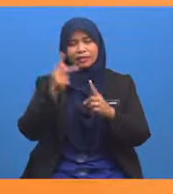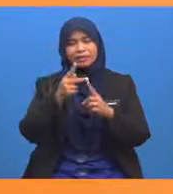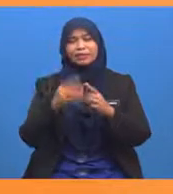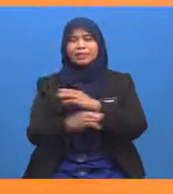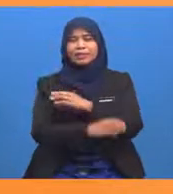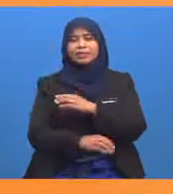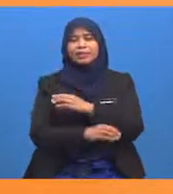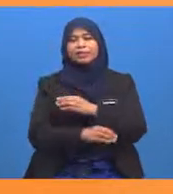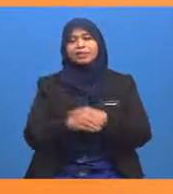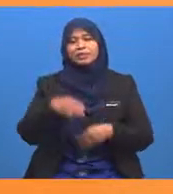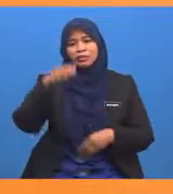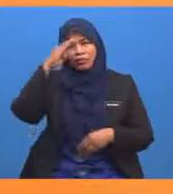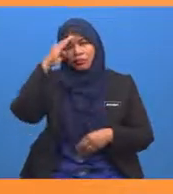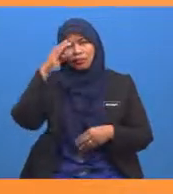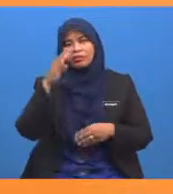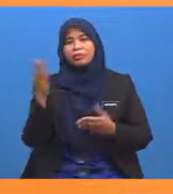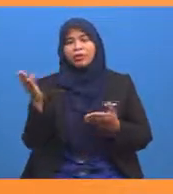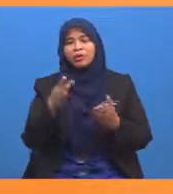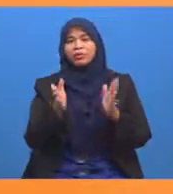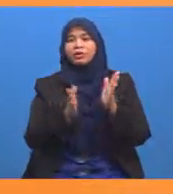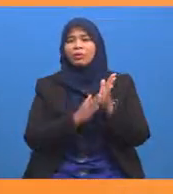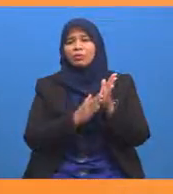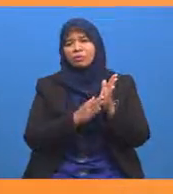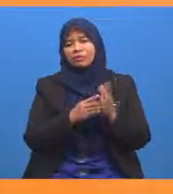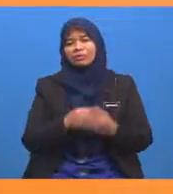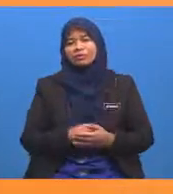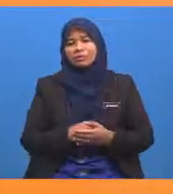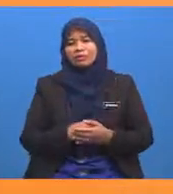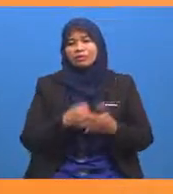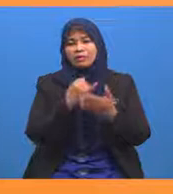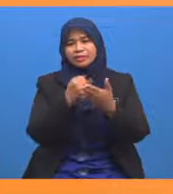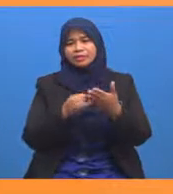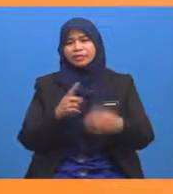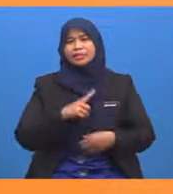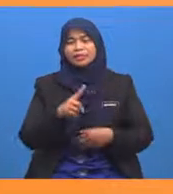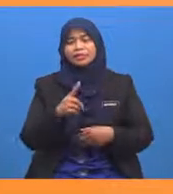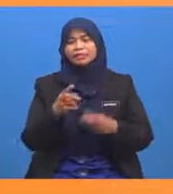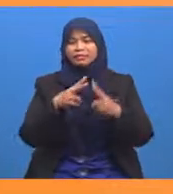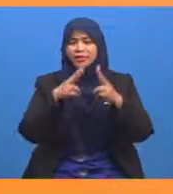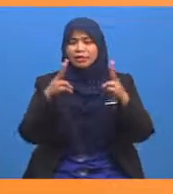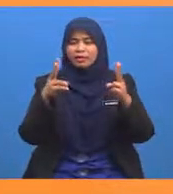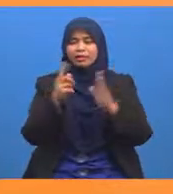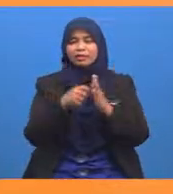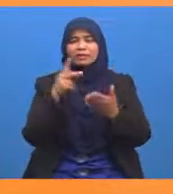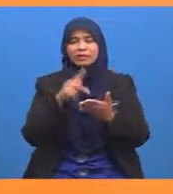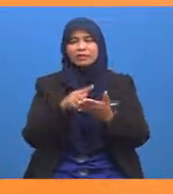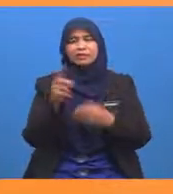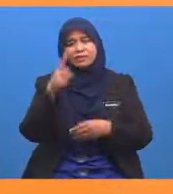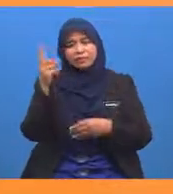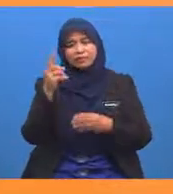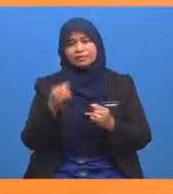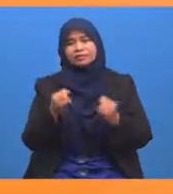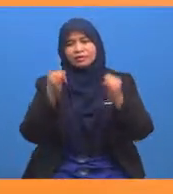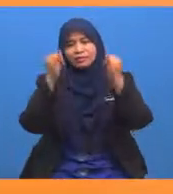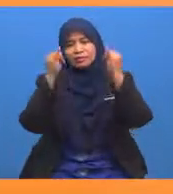Johor, bawa kompang untuk dipalu. Kesenian Islam amatlah masyhur, sentiasa